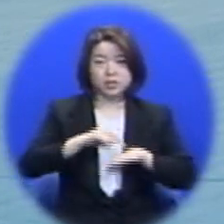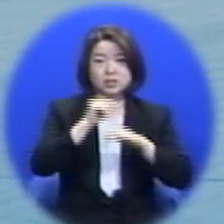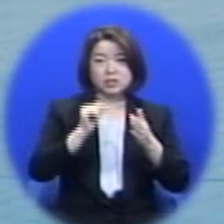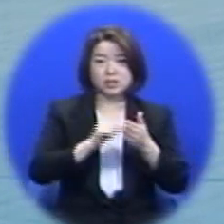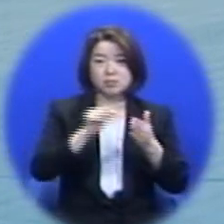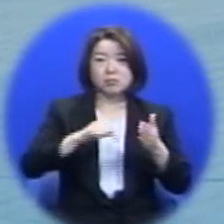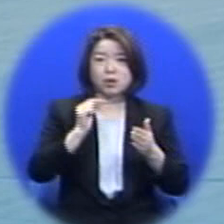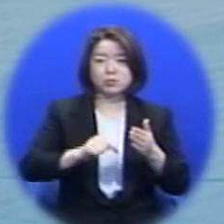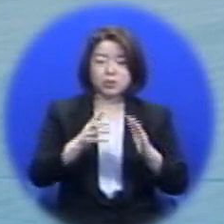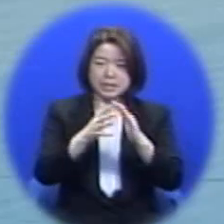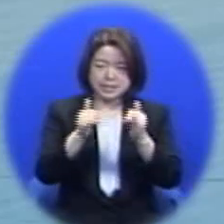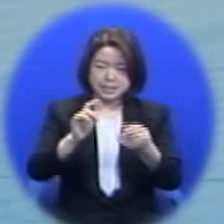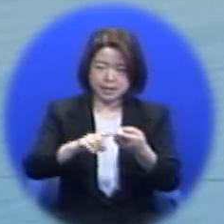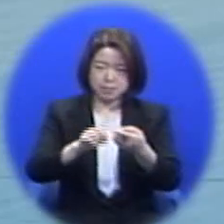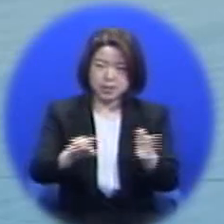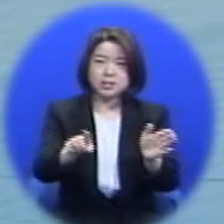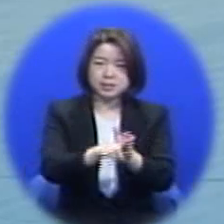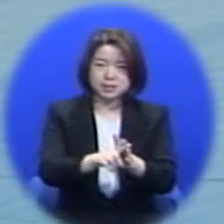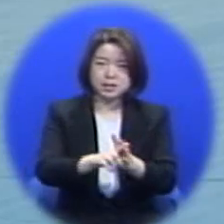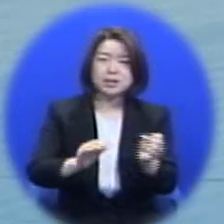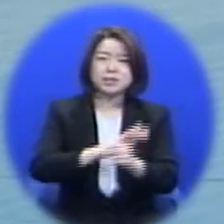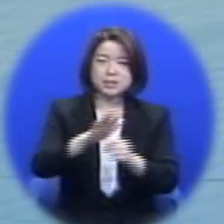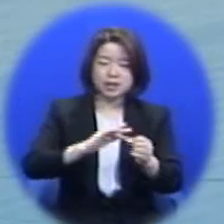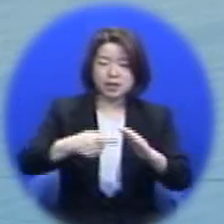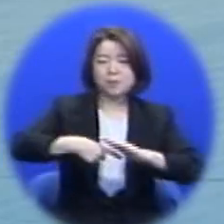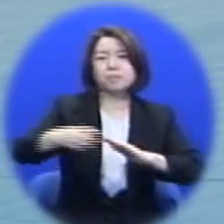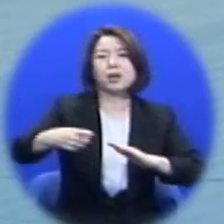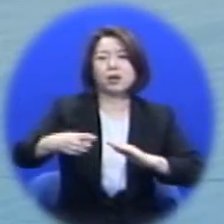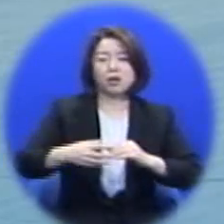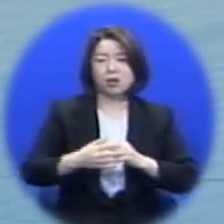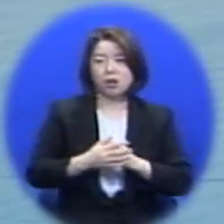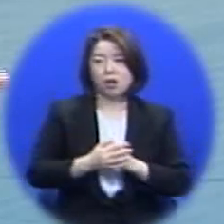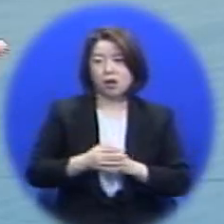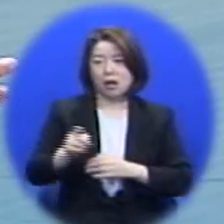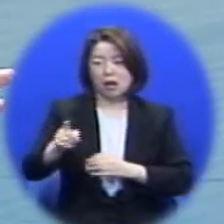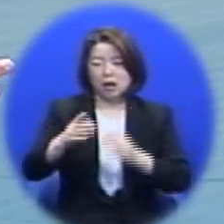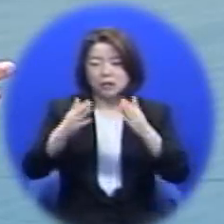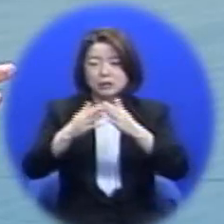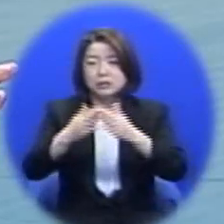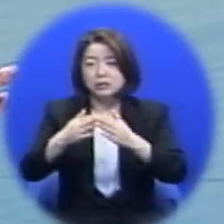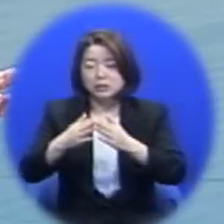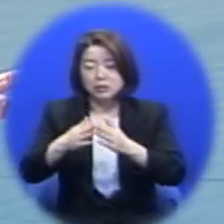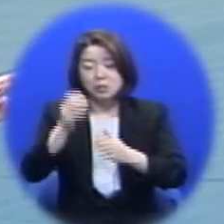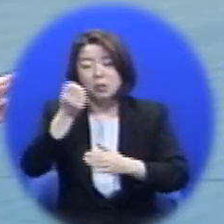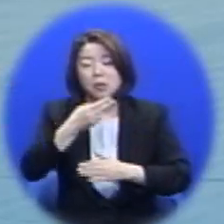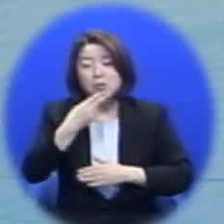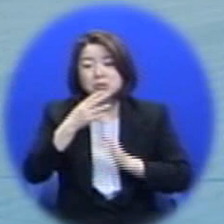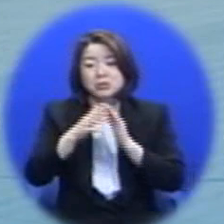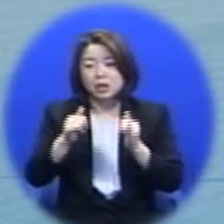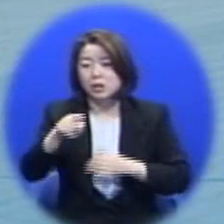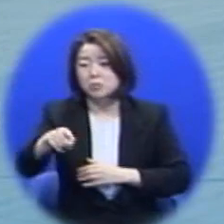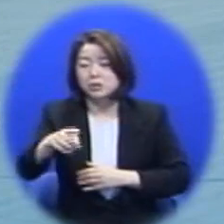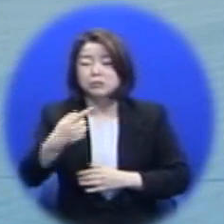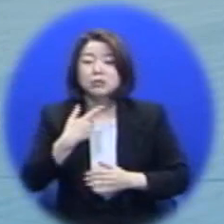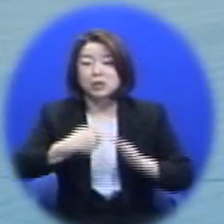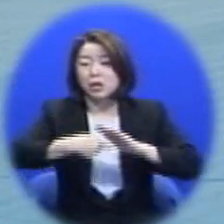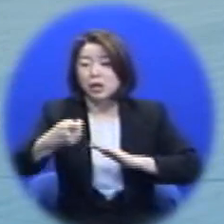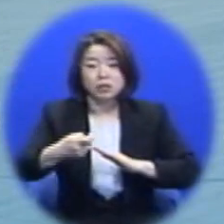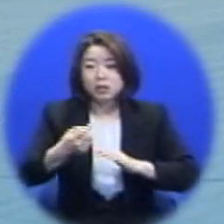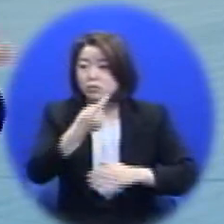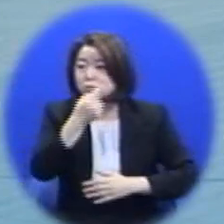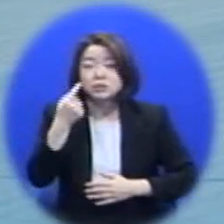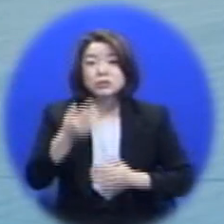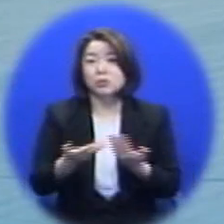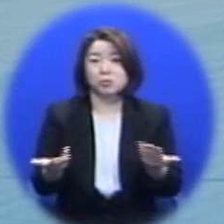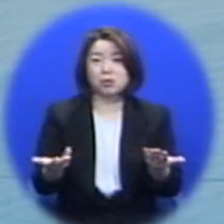마음속에 사람에 대한 신뢰와 사랑을 도둑질해 가는 거예요. 노숙인들이 그랬다는 증거도 없어요. 그런데서 제 마음속에는 그냥